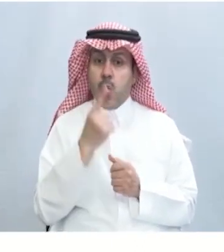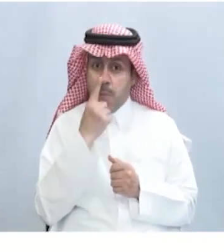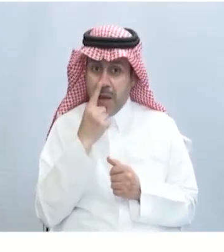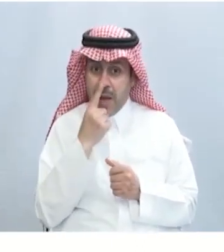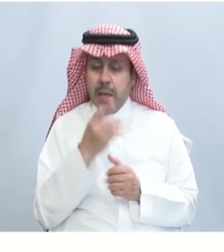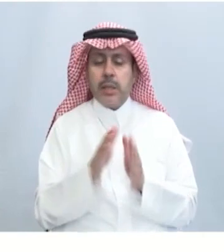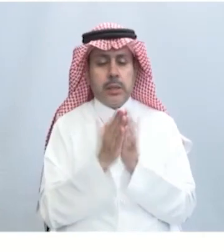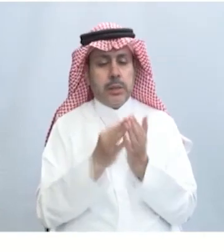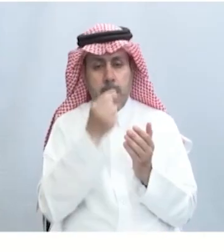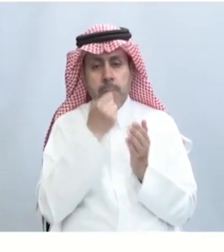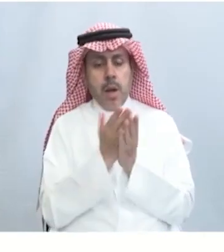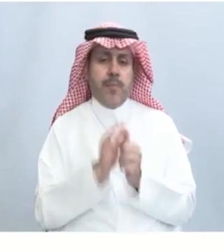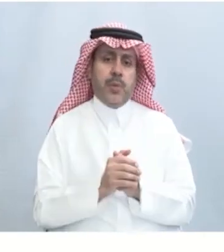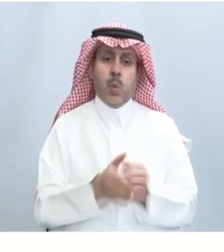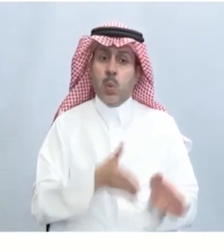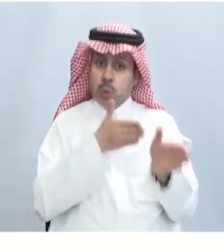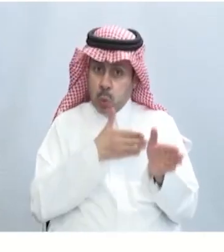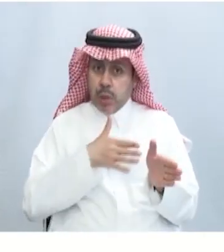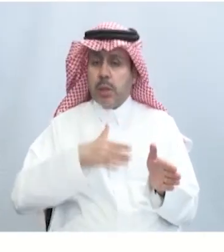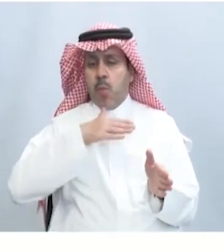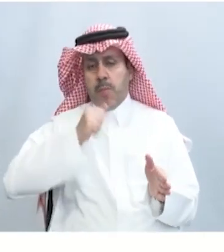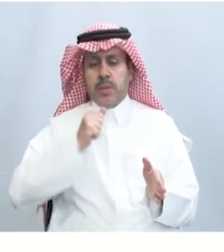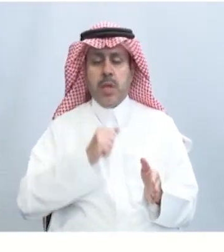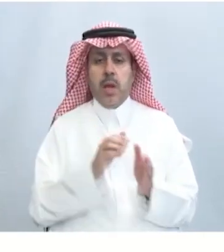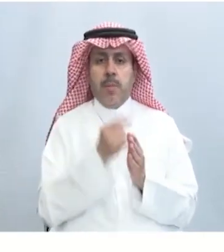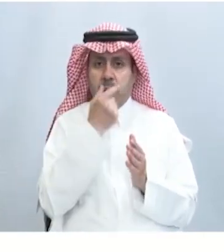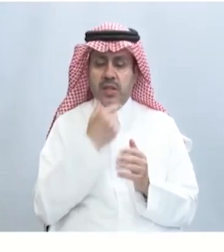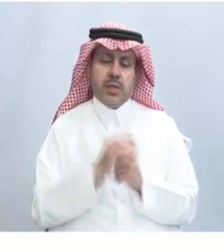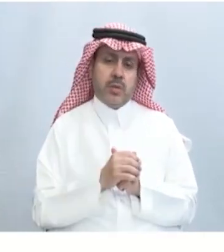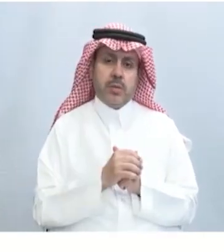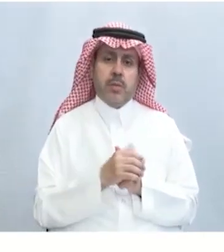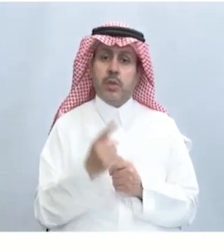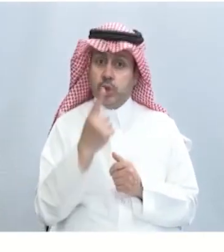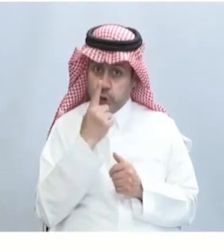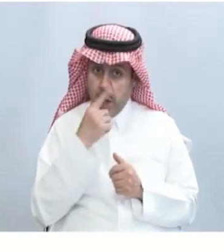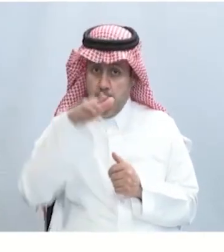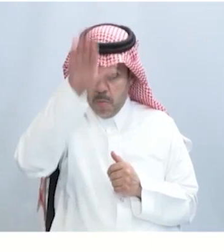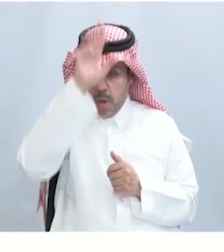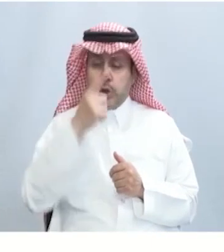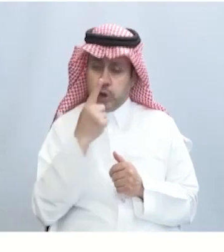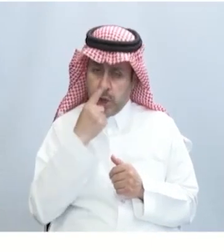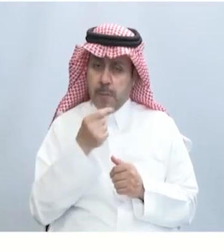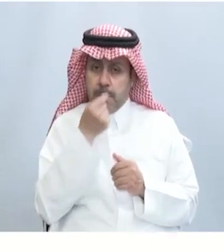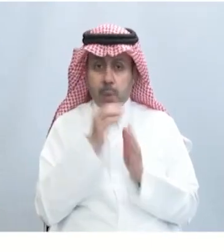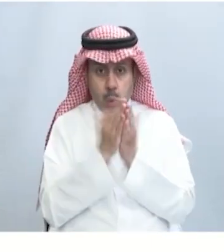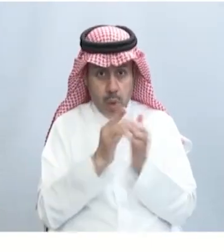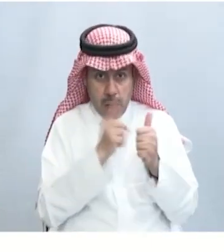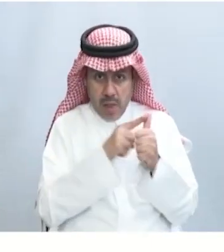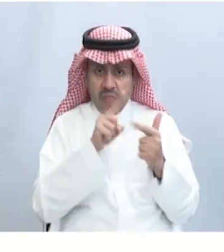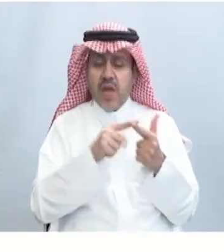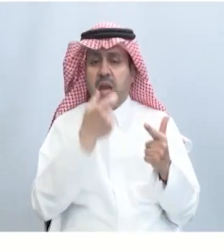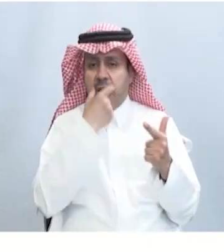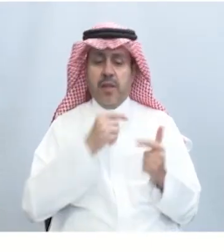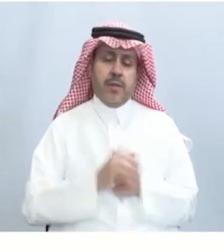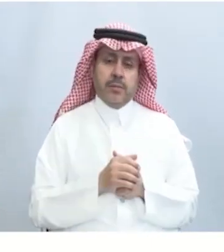الله تعالى وسنه رسوله صلى الله عليه وسلم وتتم الدعوه لمبايعه